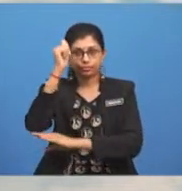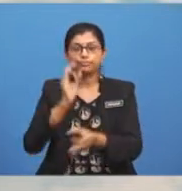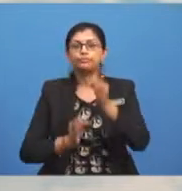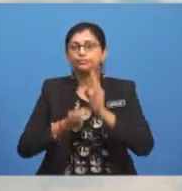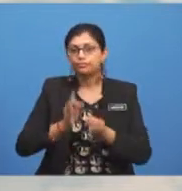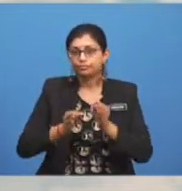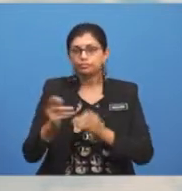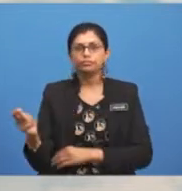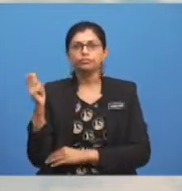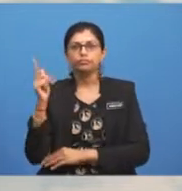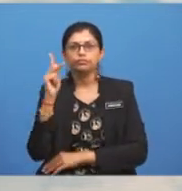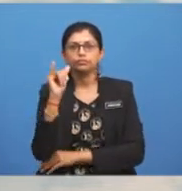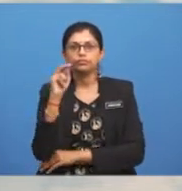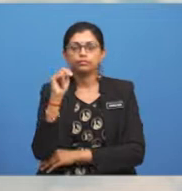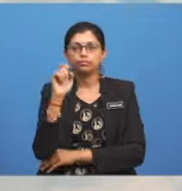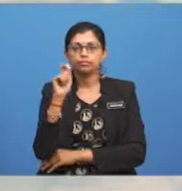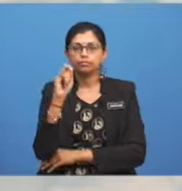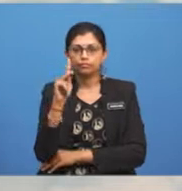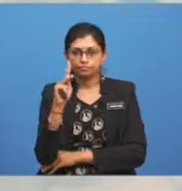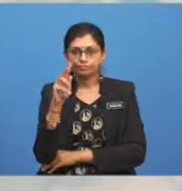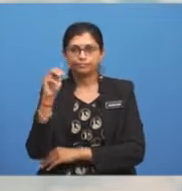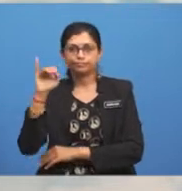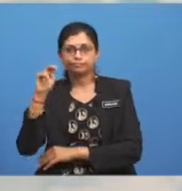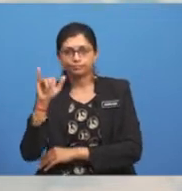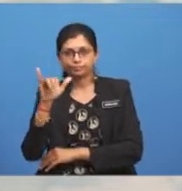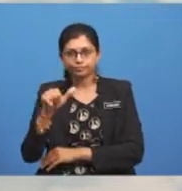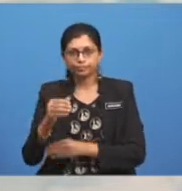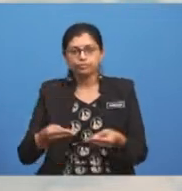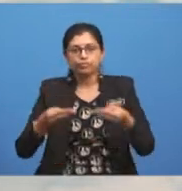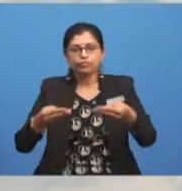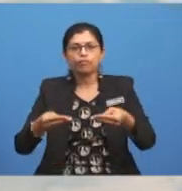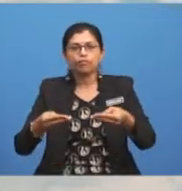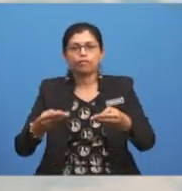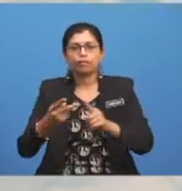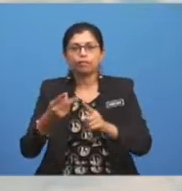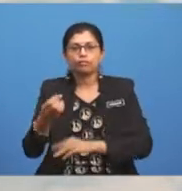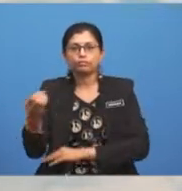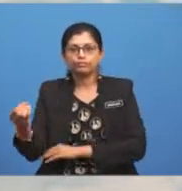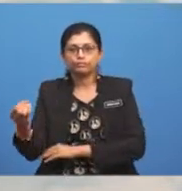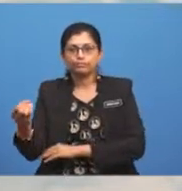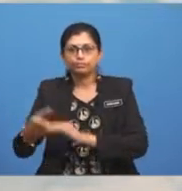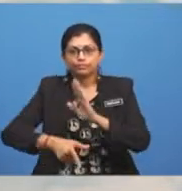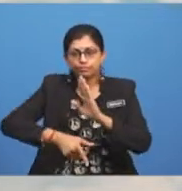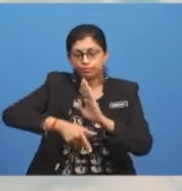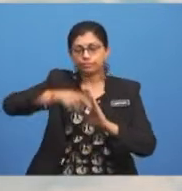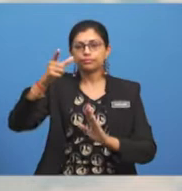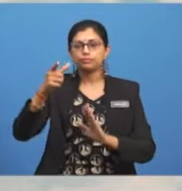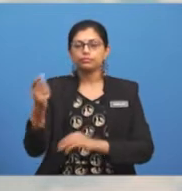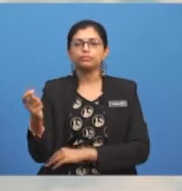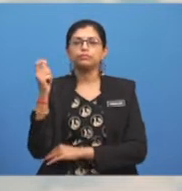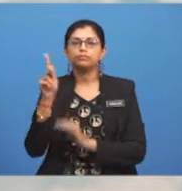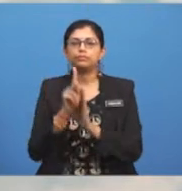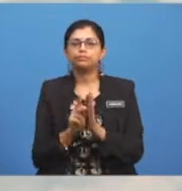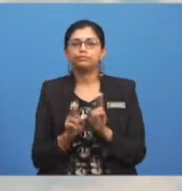jika tenaga kinetik minimum yang dibekalkan kepada objek tersebut melebihi